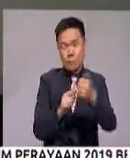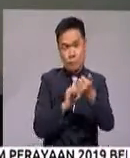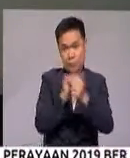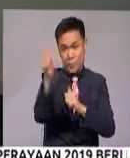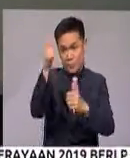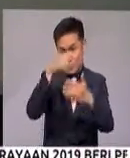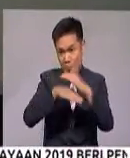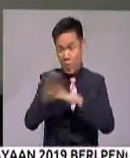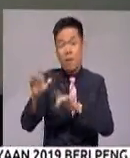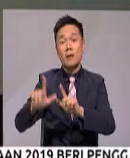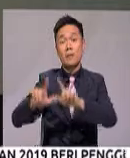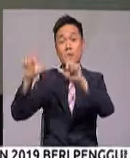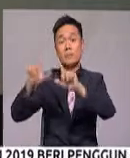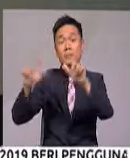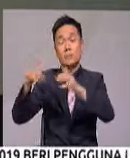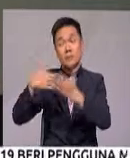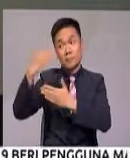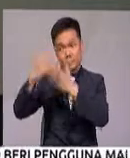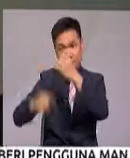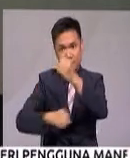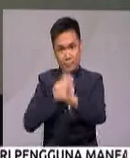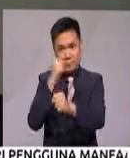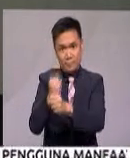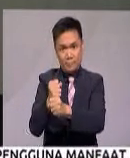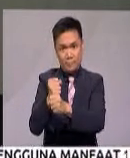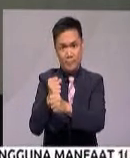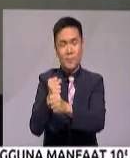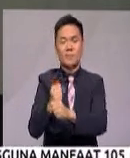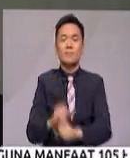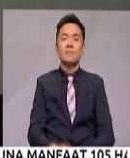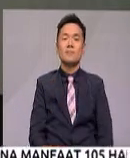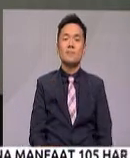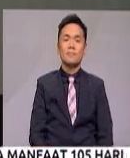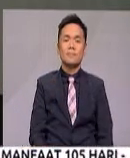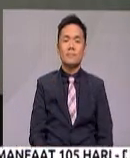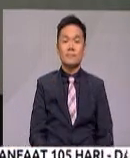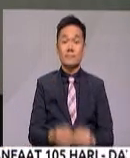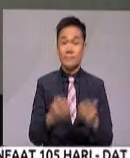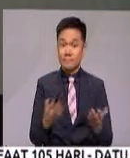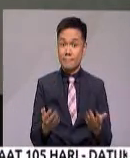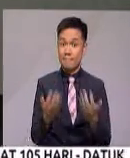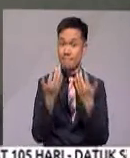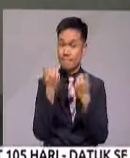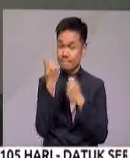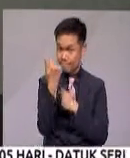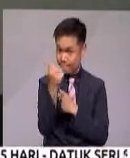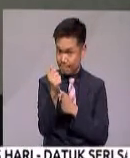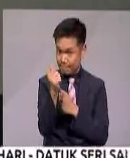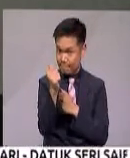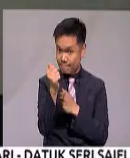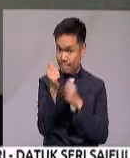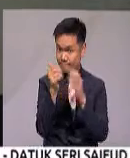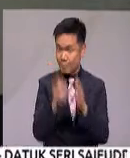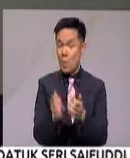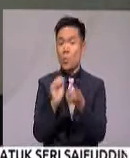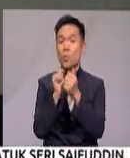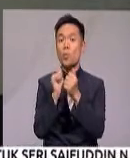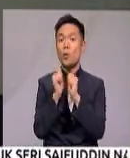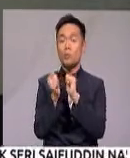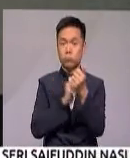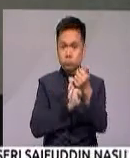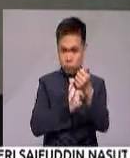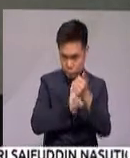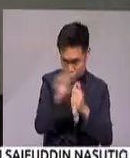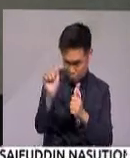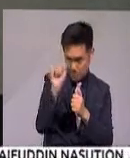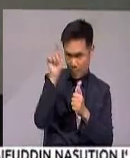Sukan Olimpik Tokyo tahun hadapan. Sehingga kini selama 10 orang atlet di bawah program podium telah berjaya melayakkan diri ke temasya